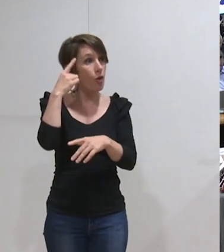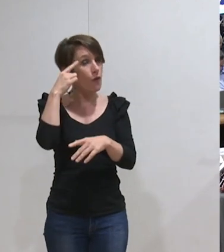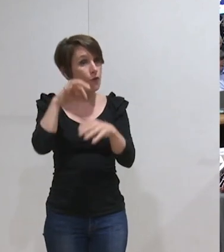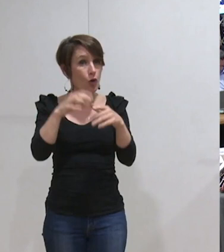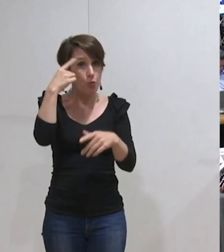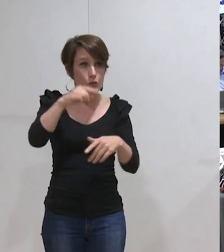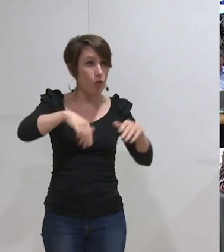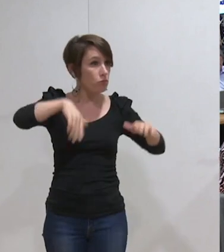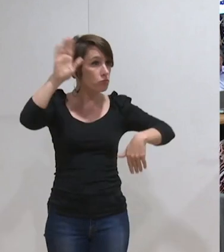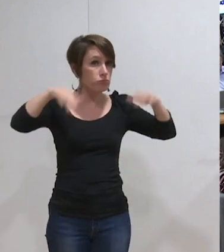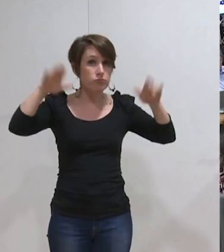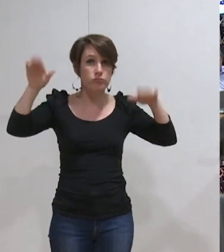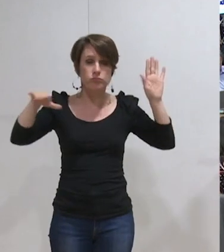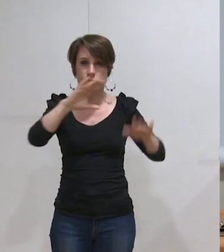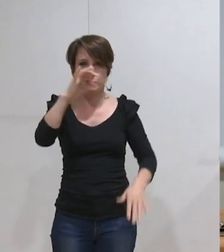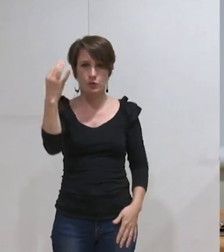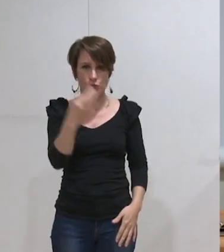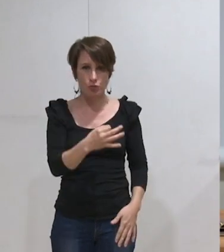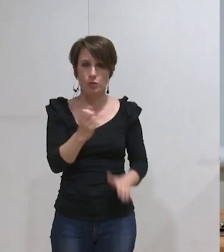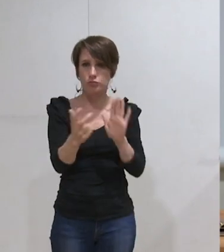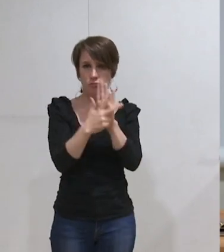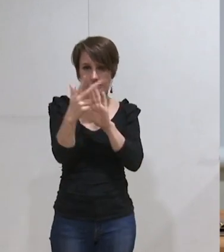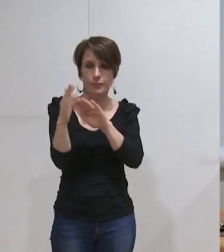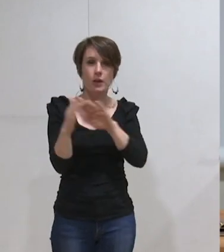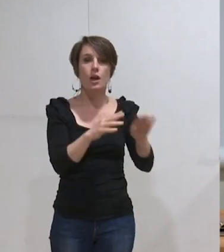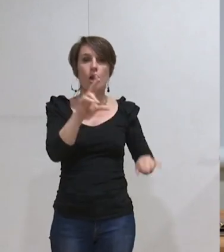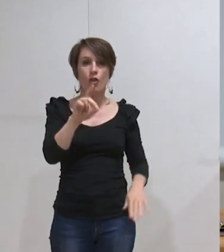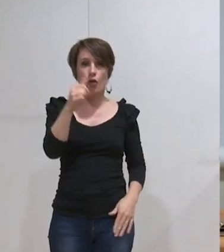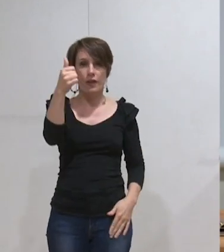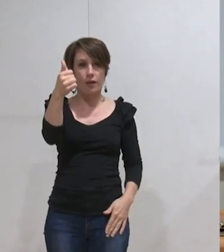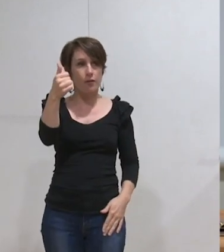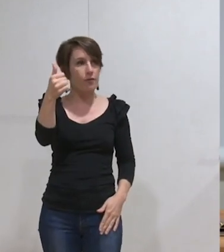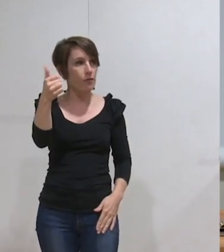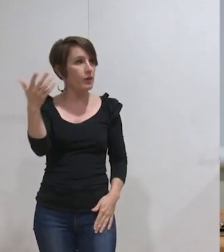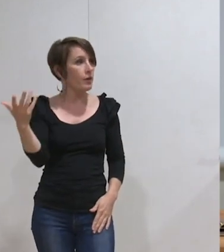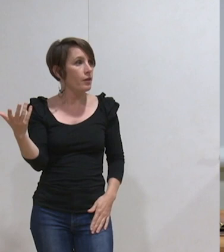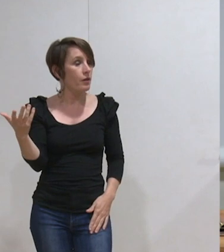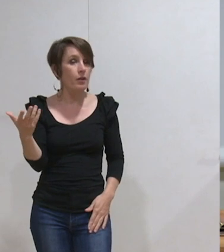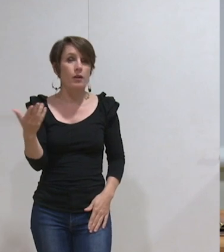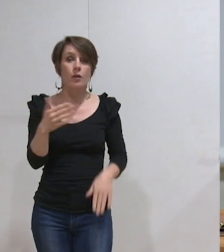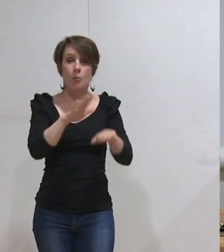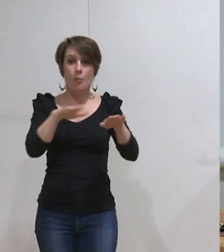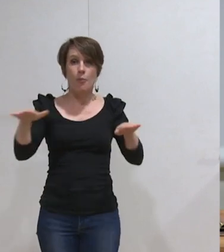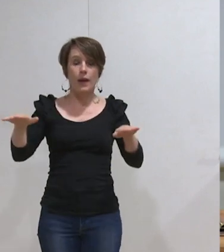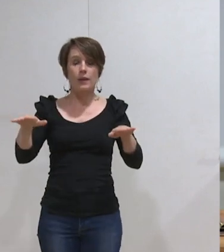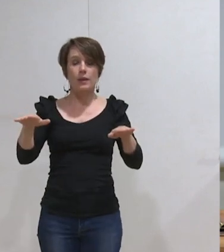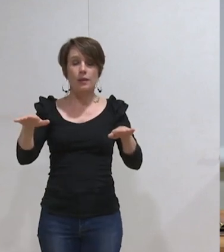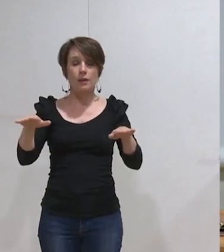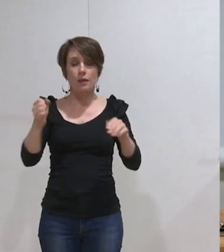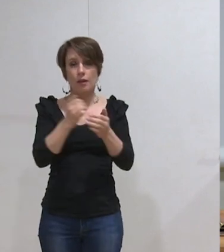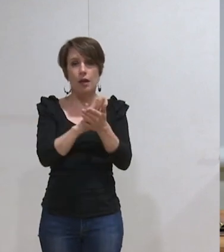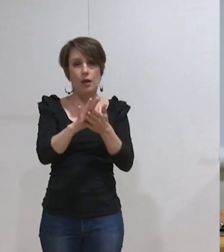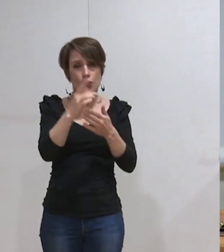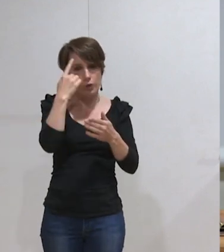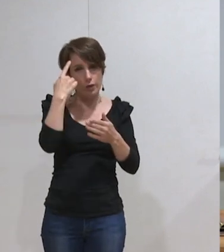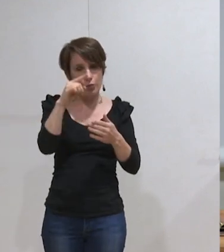qui est pour unanimité délibération adoptée la 31 gratuité sur stationnement du stationnement sur